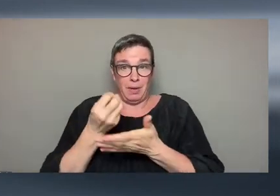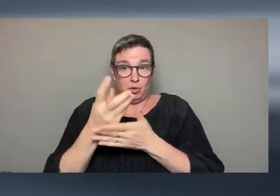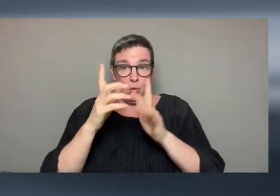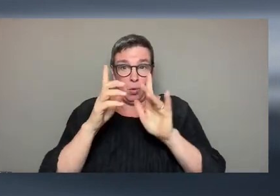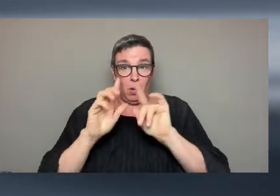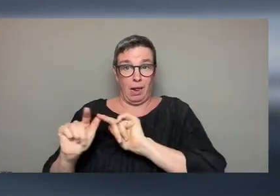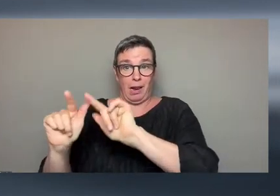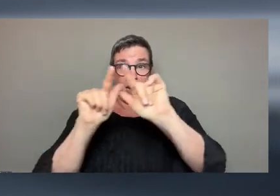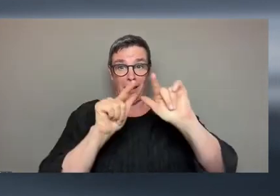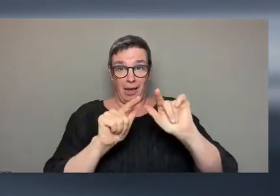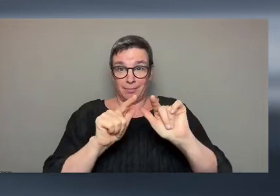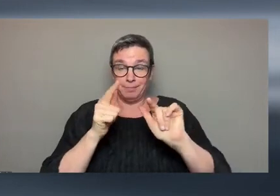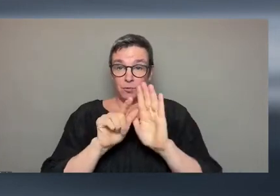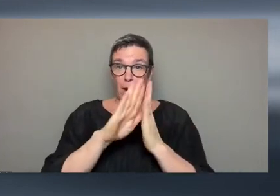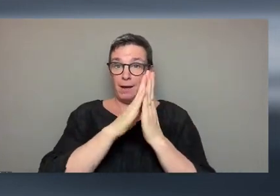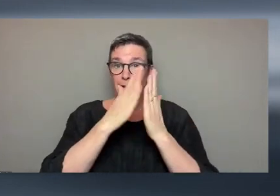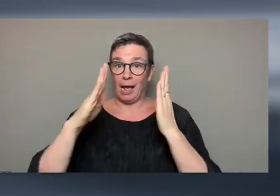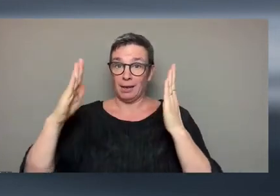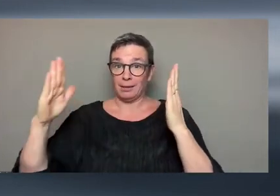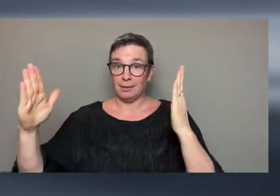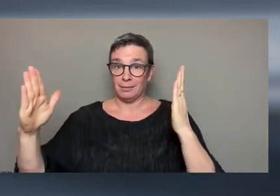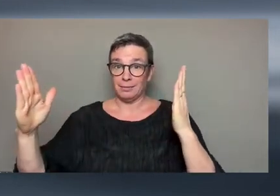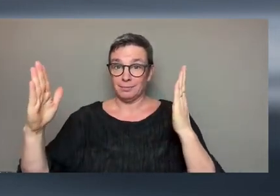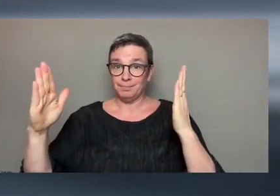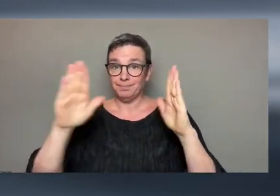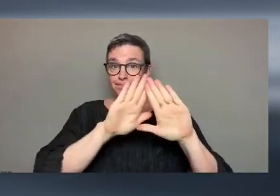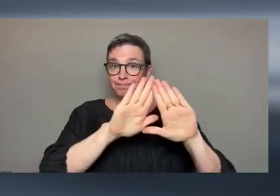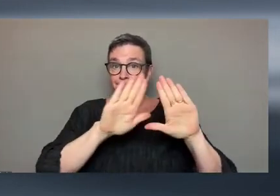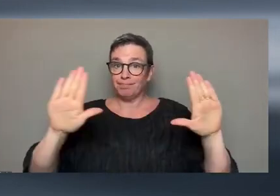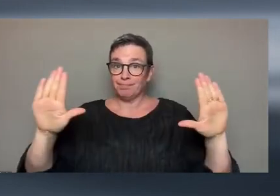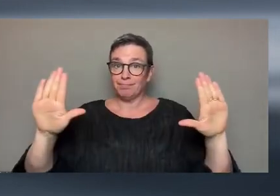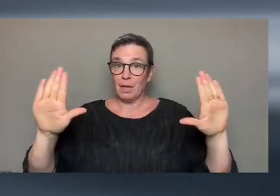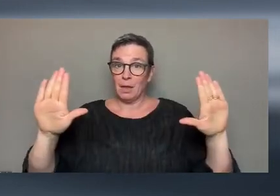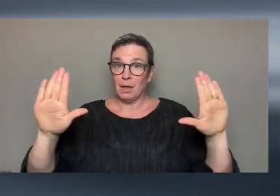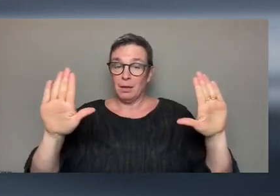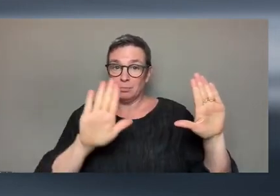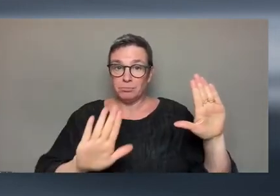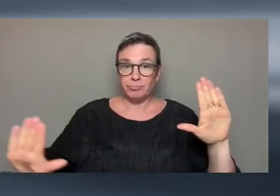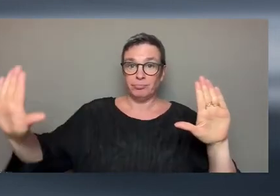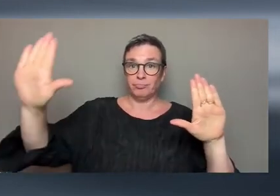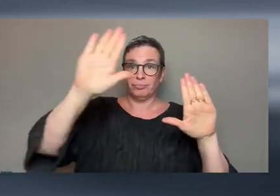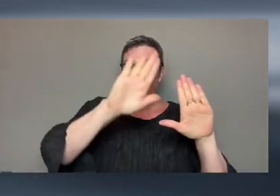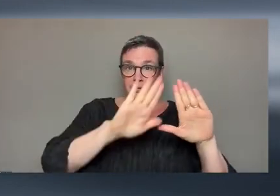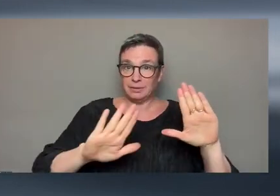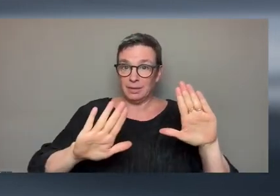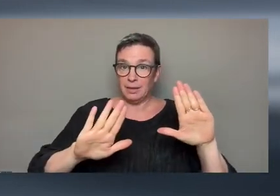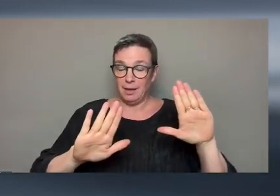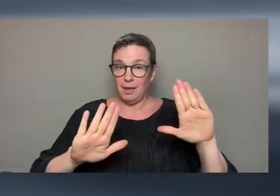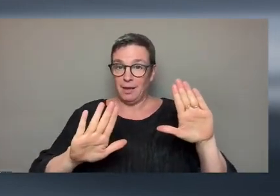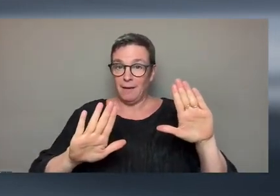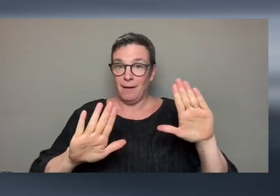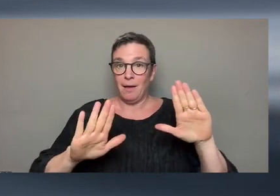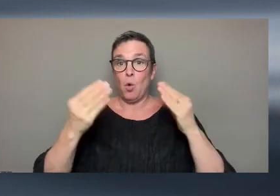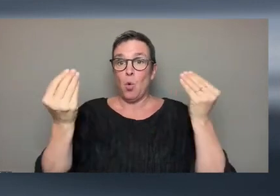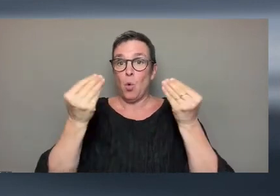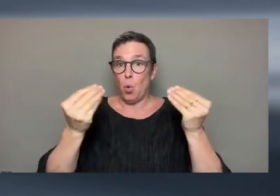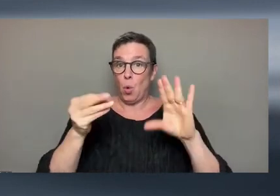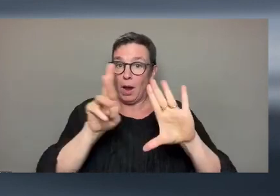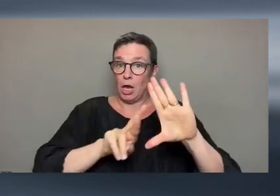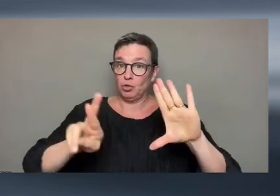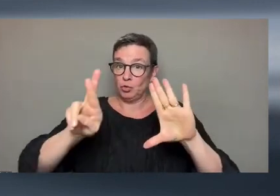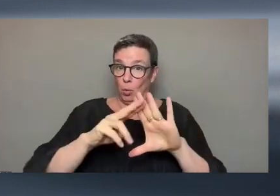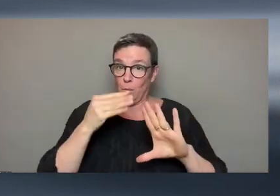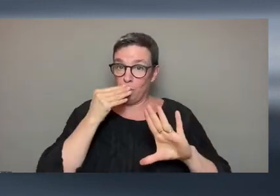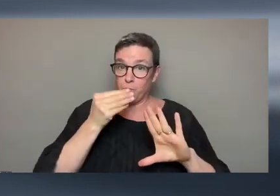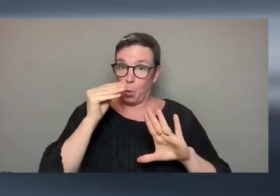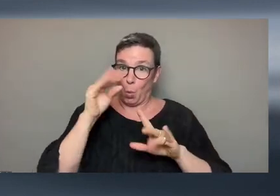Sur la carte qui s'affiche maintenant, nous voyons la couverture que ce routeur a, dans quelle région et quelle